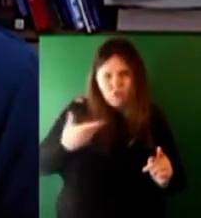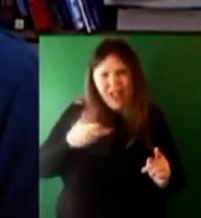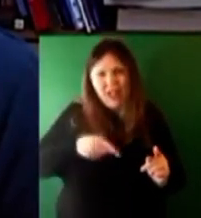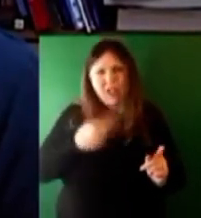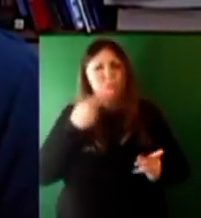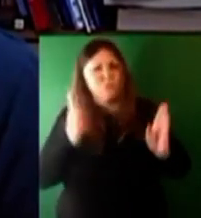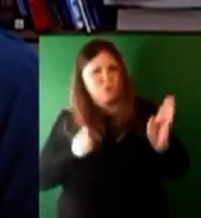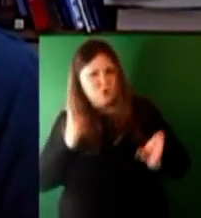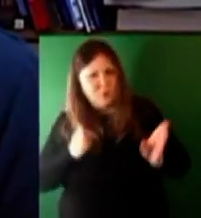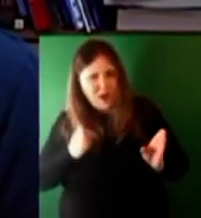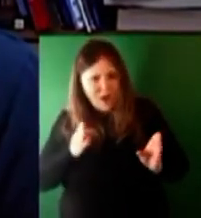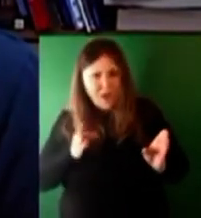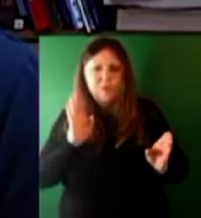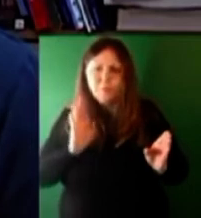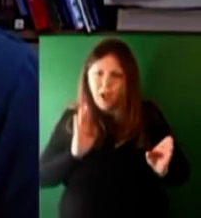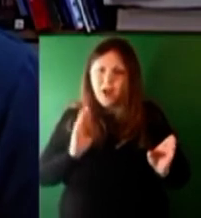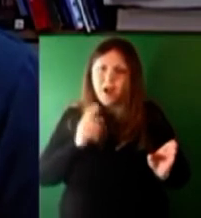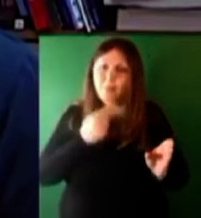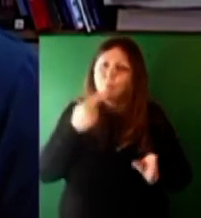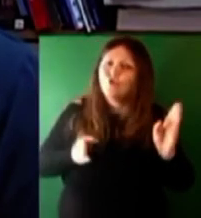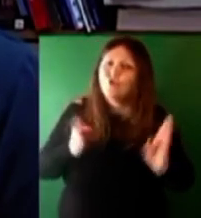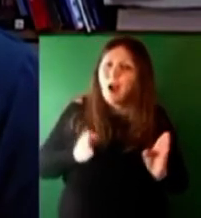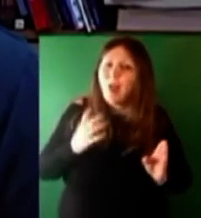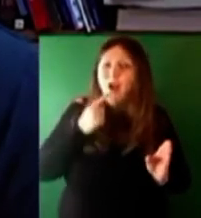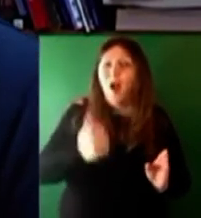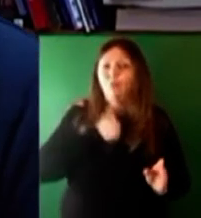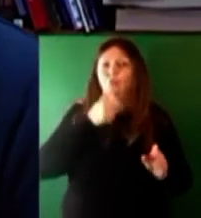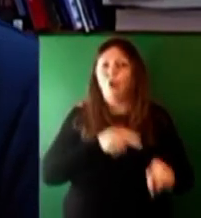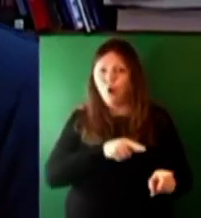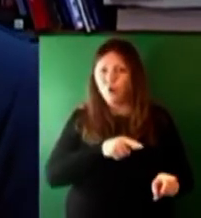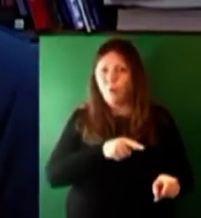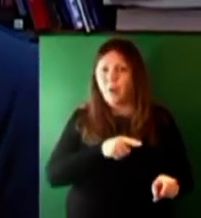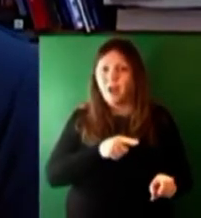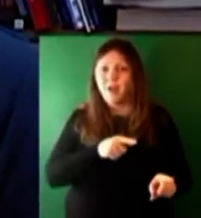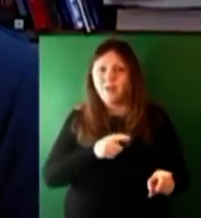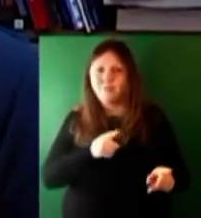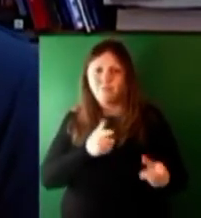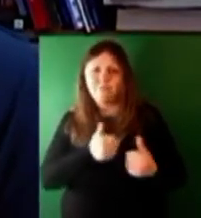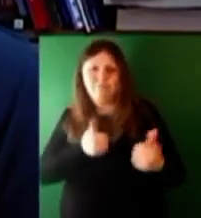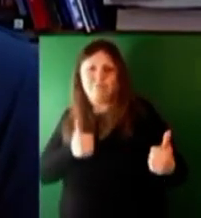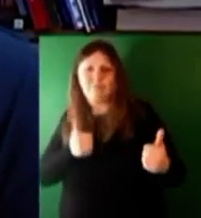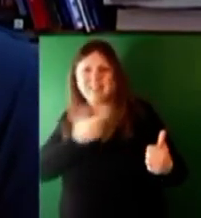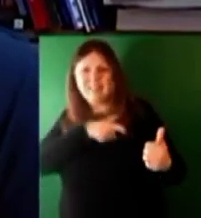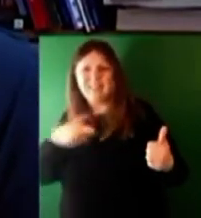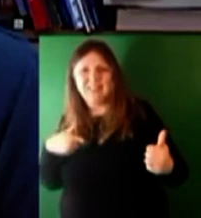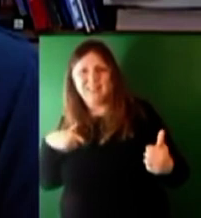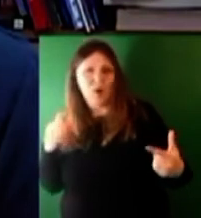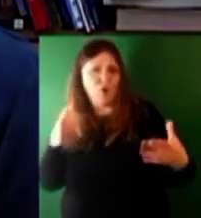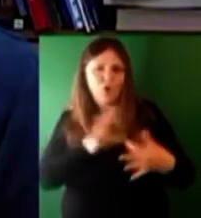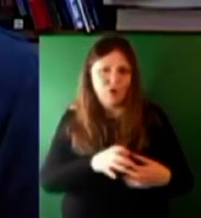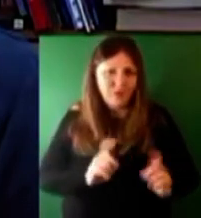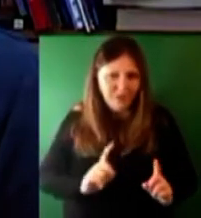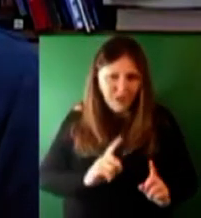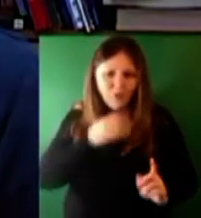dimesse dall'ospedale offrendo loro la possibilità di soggiornarvi in isolamento fiduciario parte delle strutture